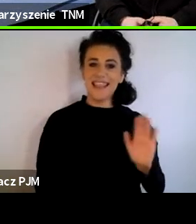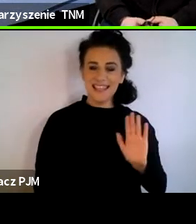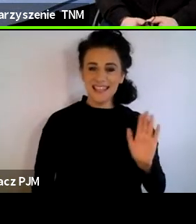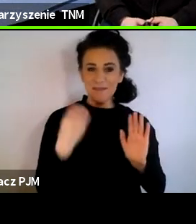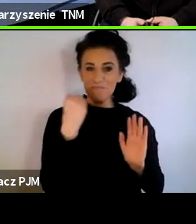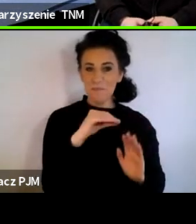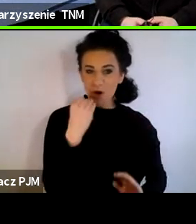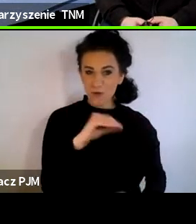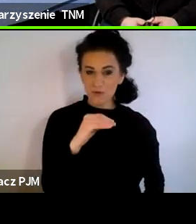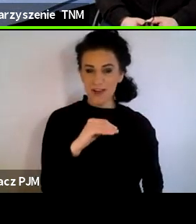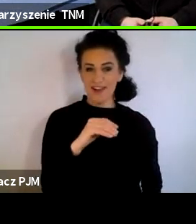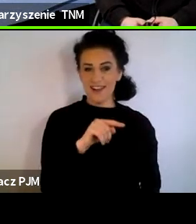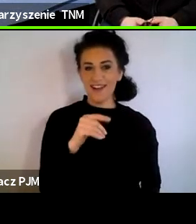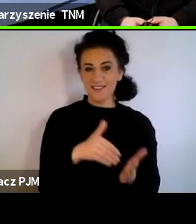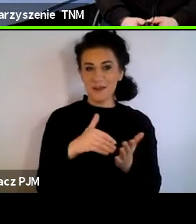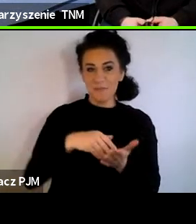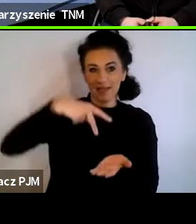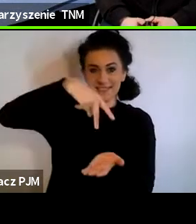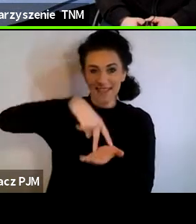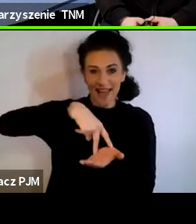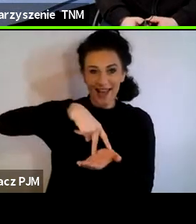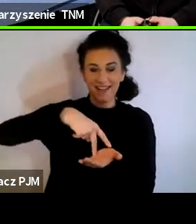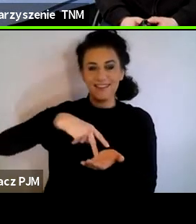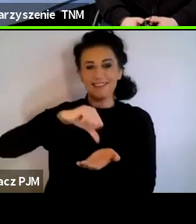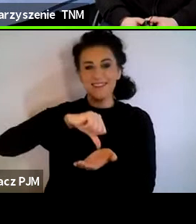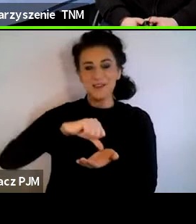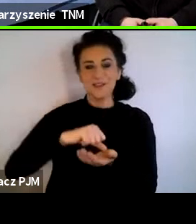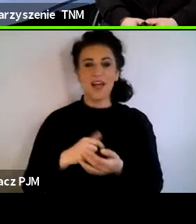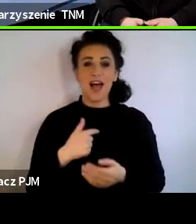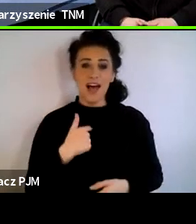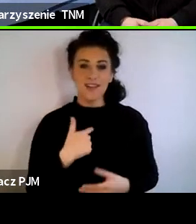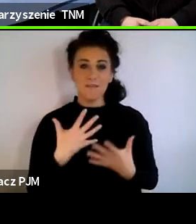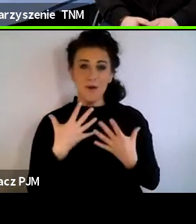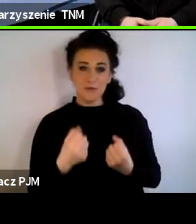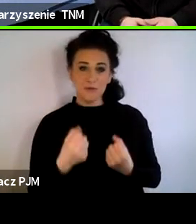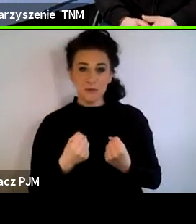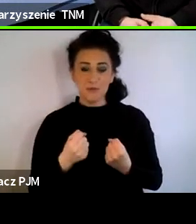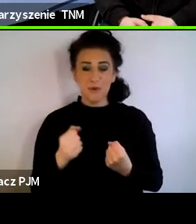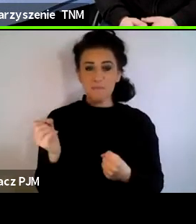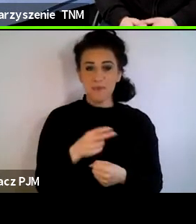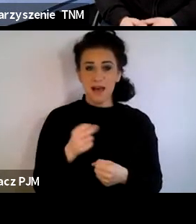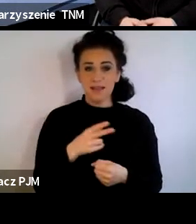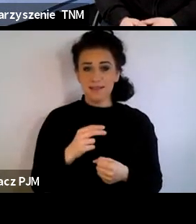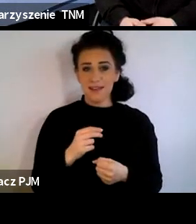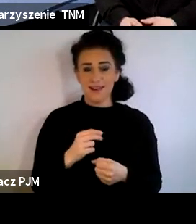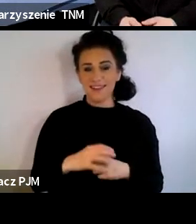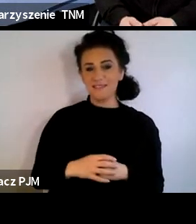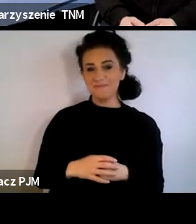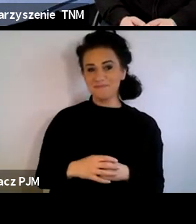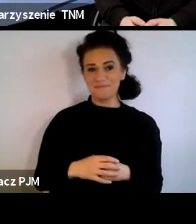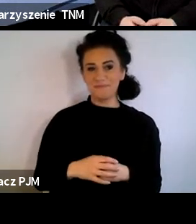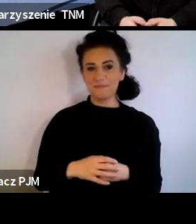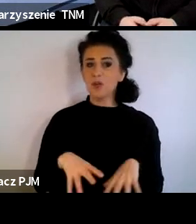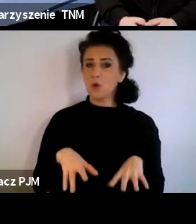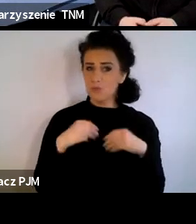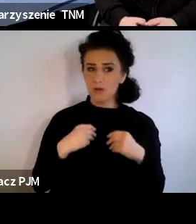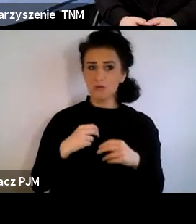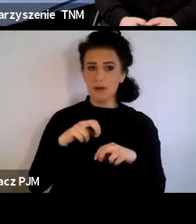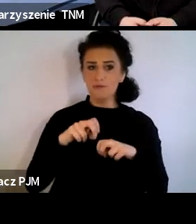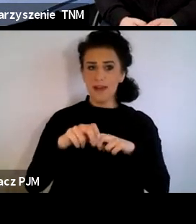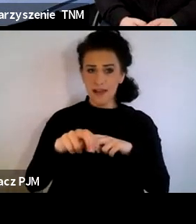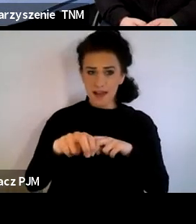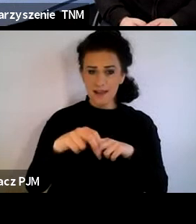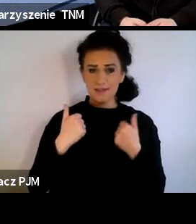piasek dość skutecznie powstrzymuje przed nagłym wskakiwaniem do morza. A to nie, to można wejść, nie trzeba